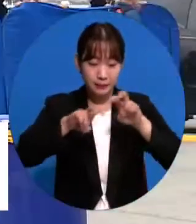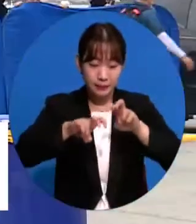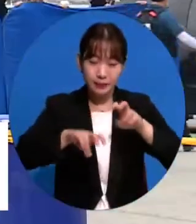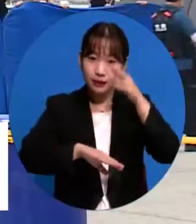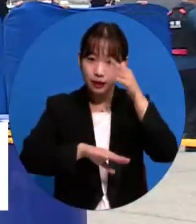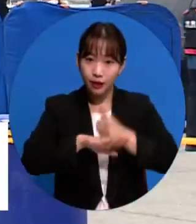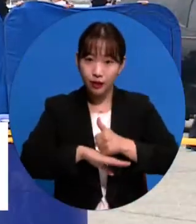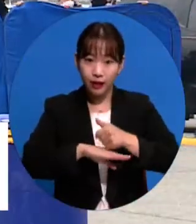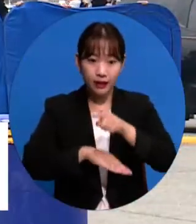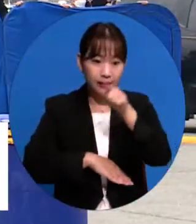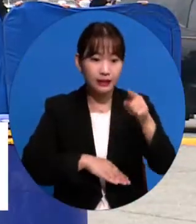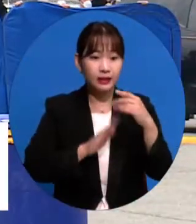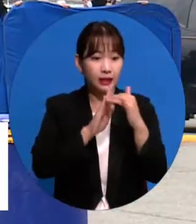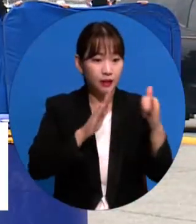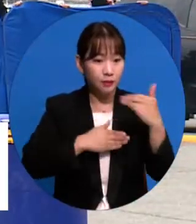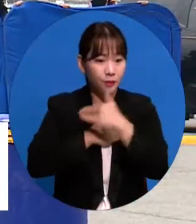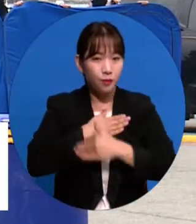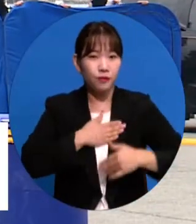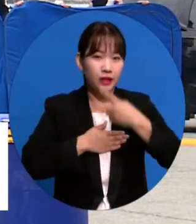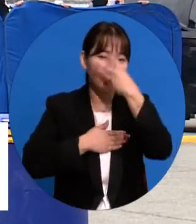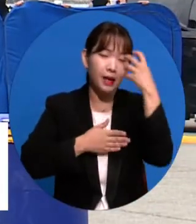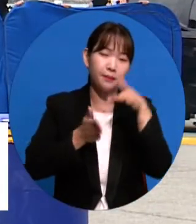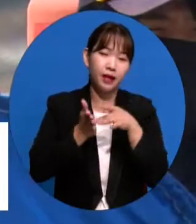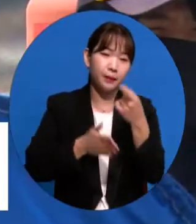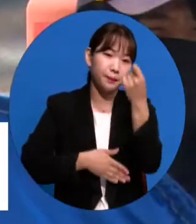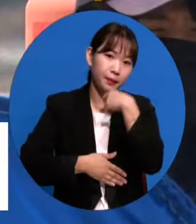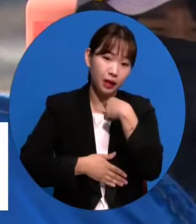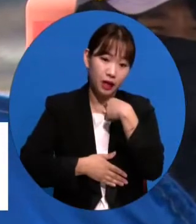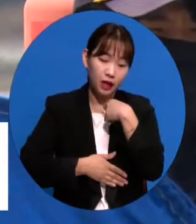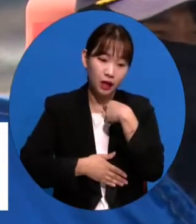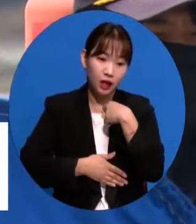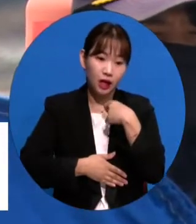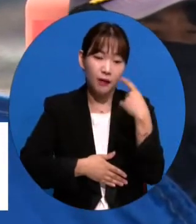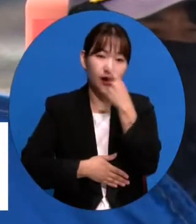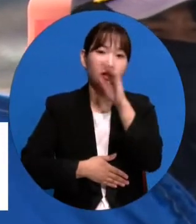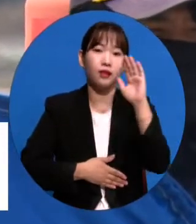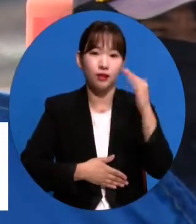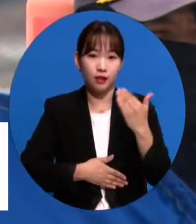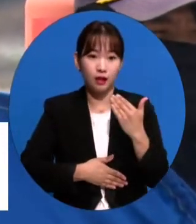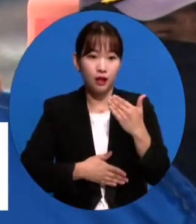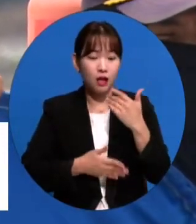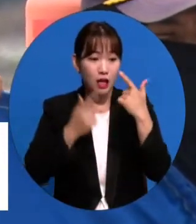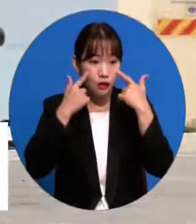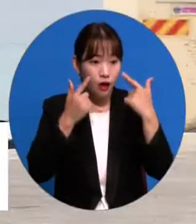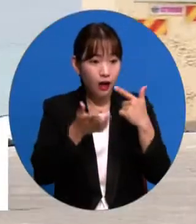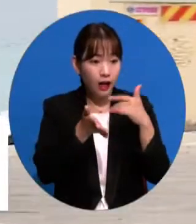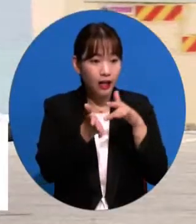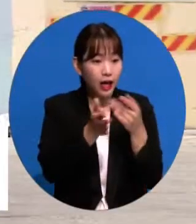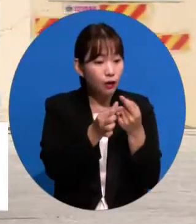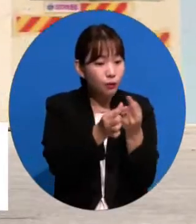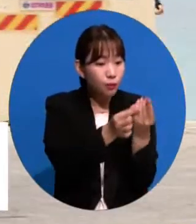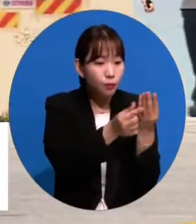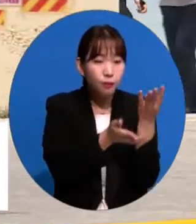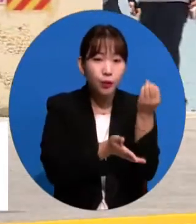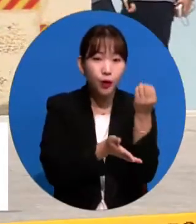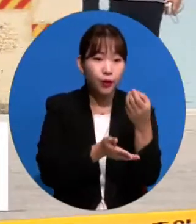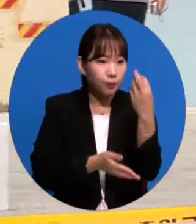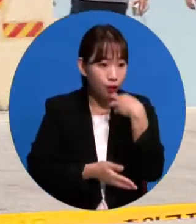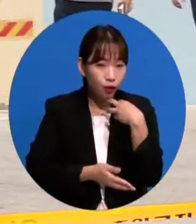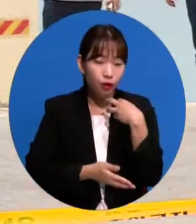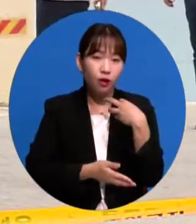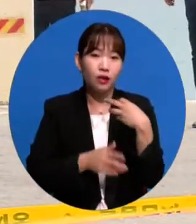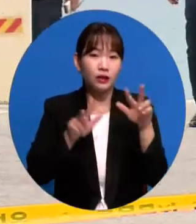조의한 가족의 몸에서 수면제 성분이 검출됐는데 정확한 복용량에 대한 추가 분석의 진행 중인 것으로